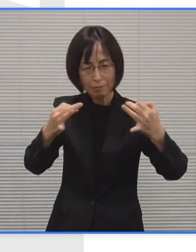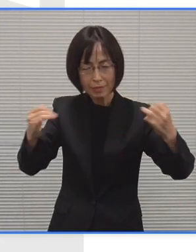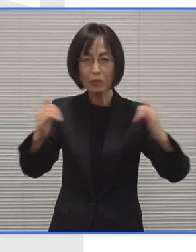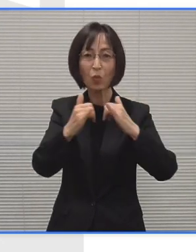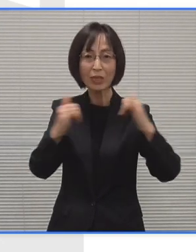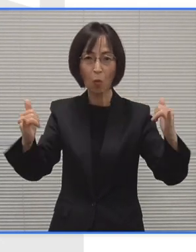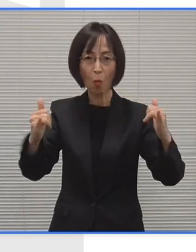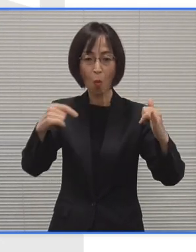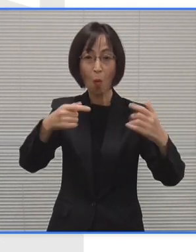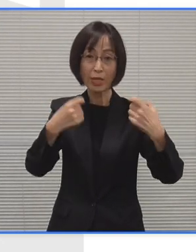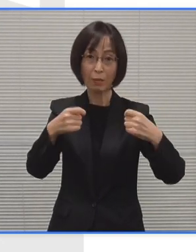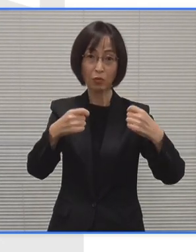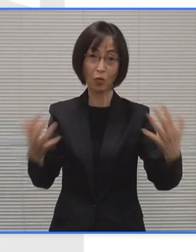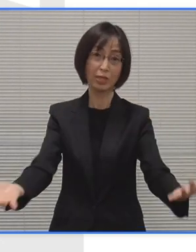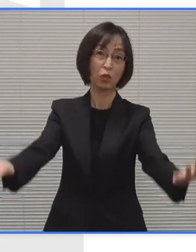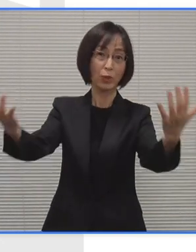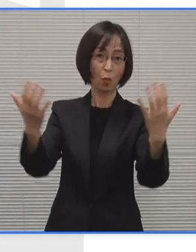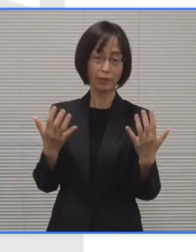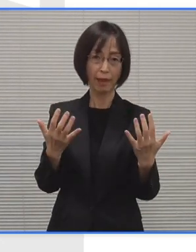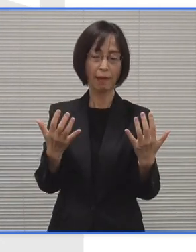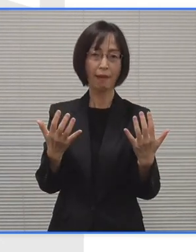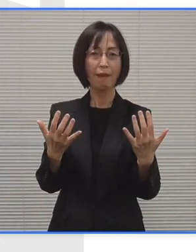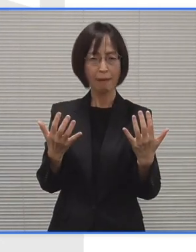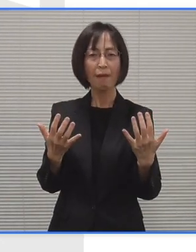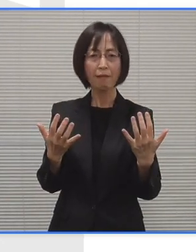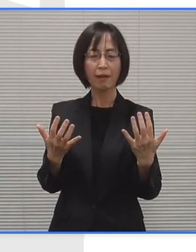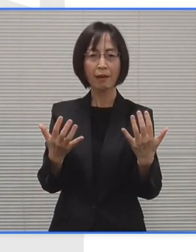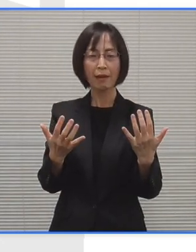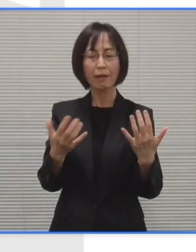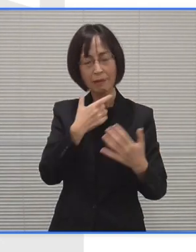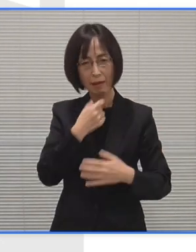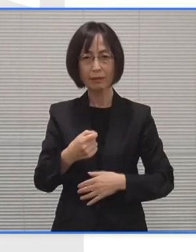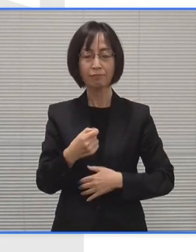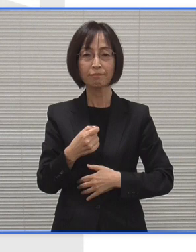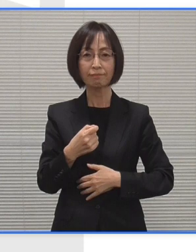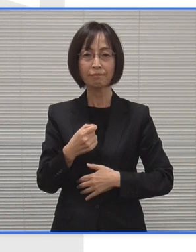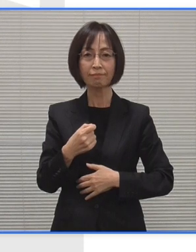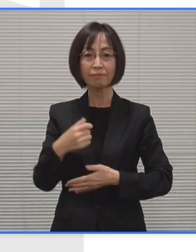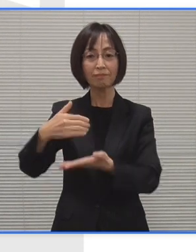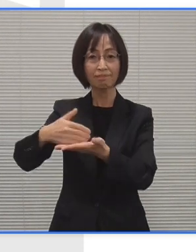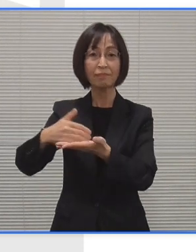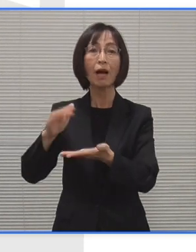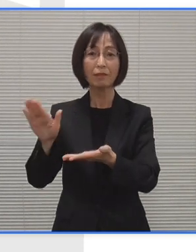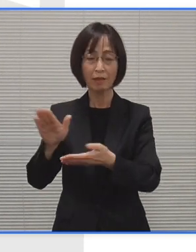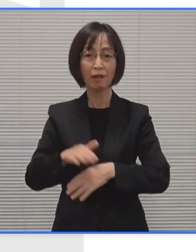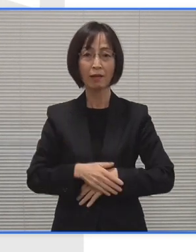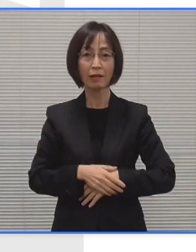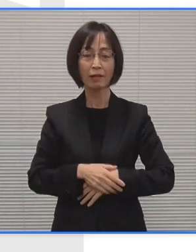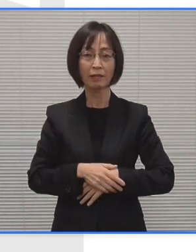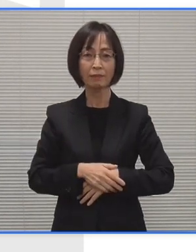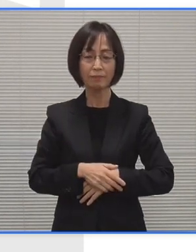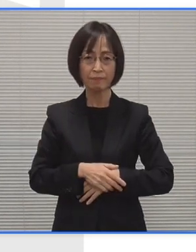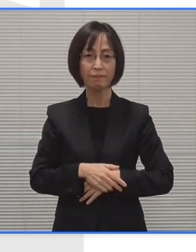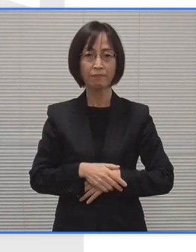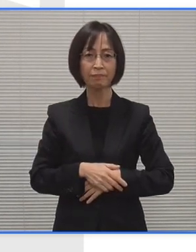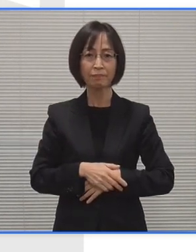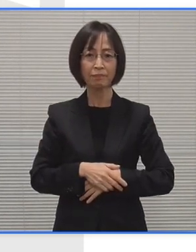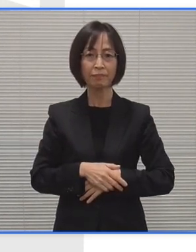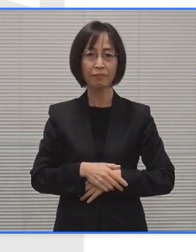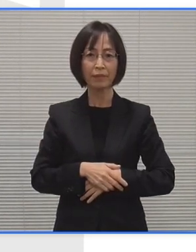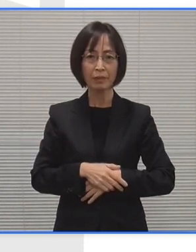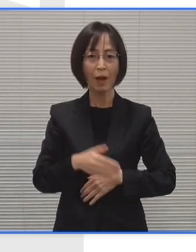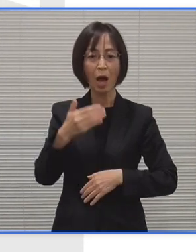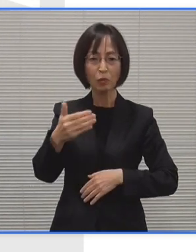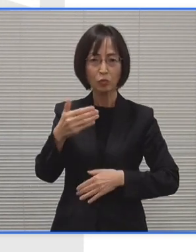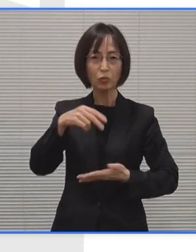袋に呼び込んでいきたいんだということをおっしゃっていただいております。非常になので区